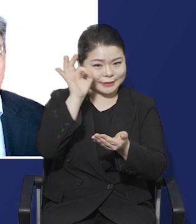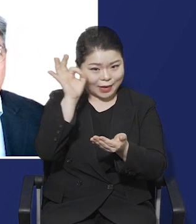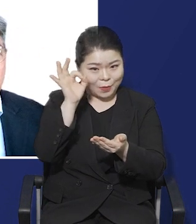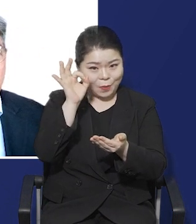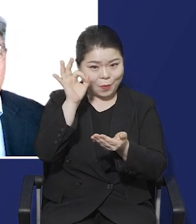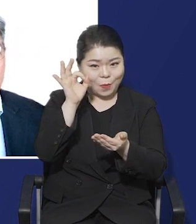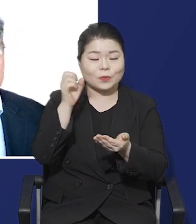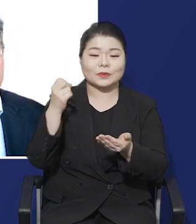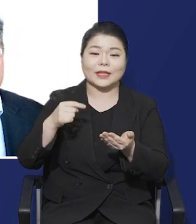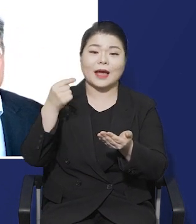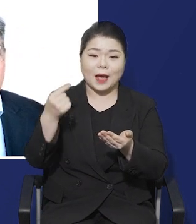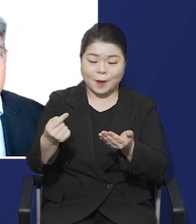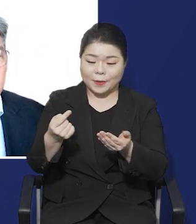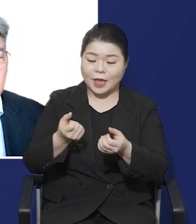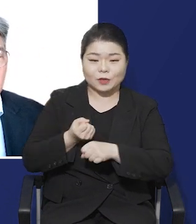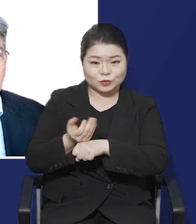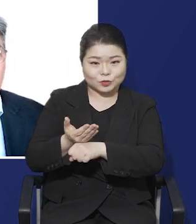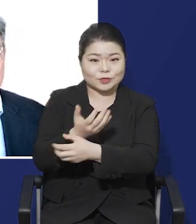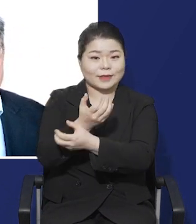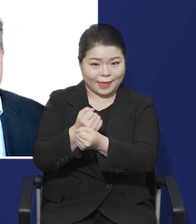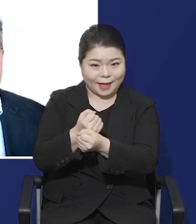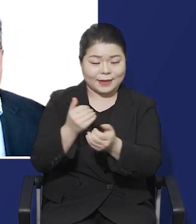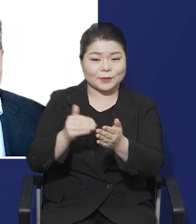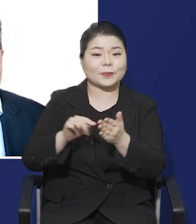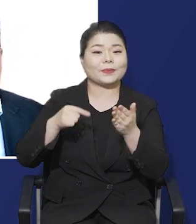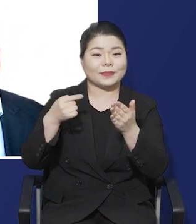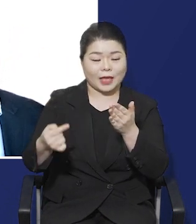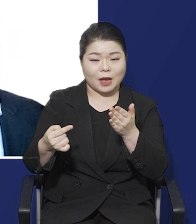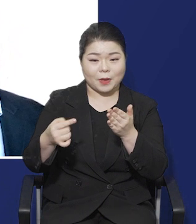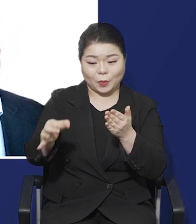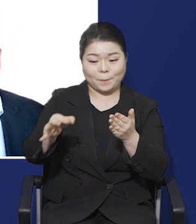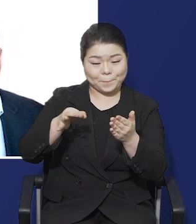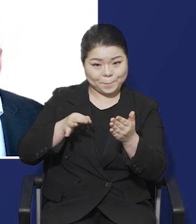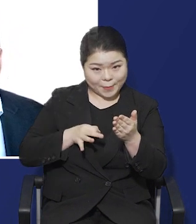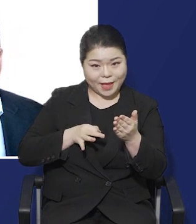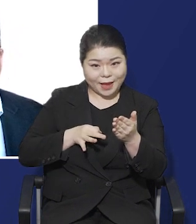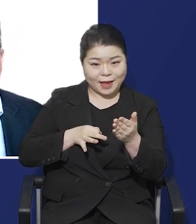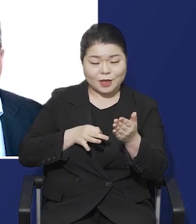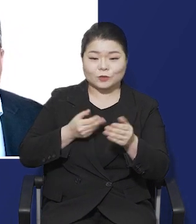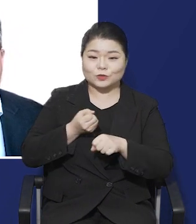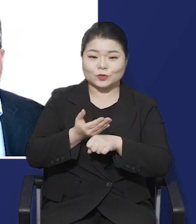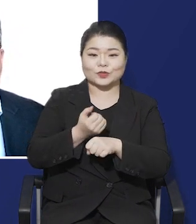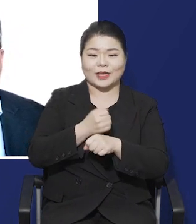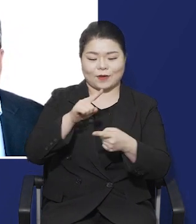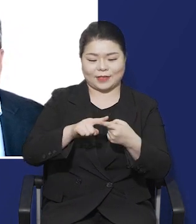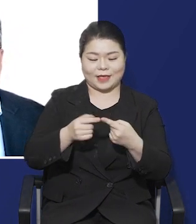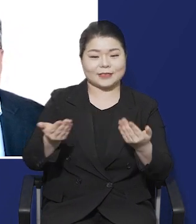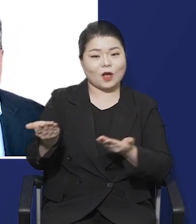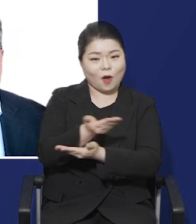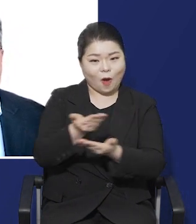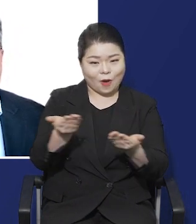발굴 단계부터 수출 계약을 체결하고 그리고 수출 대금이 회수되어 수출에 따른 거래가